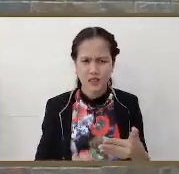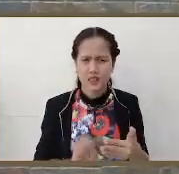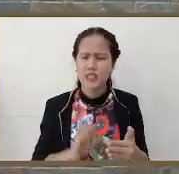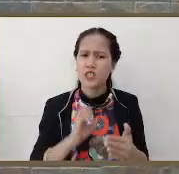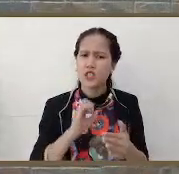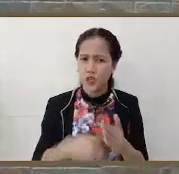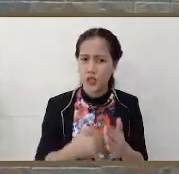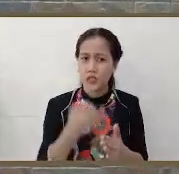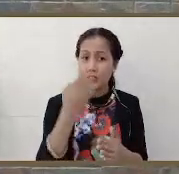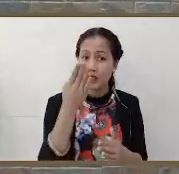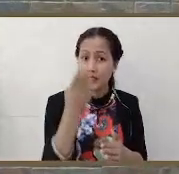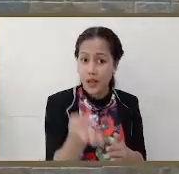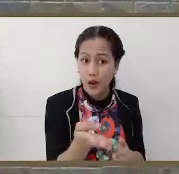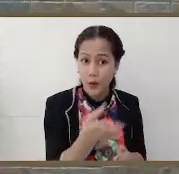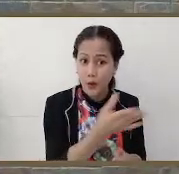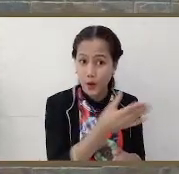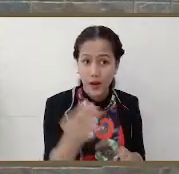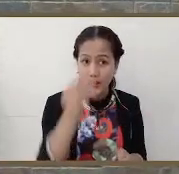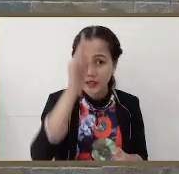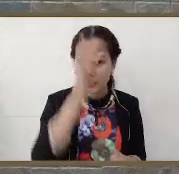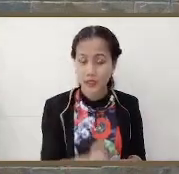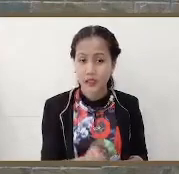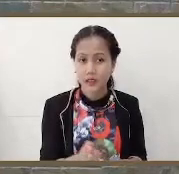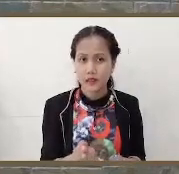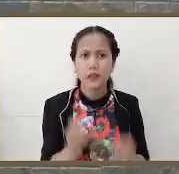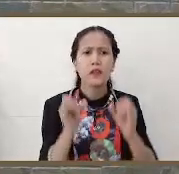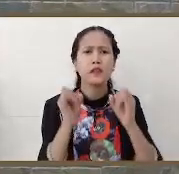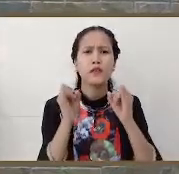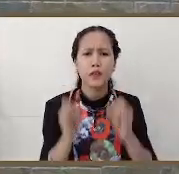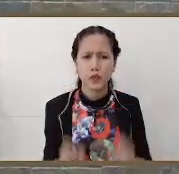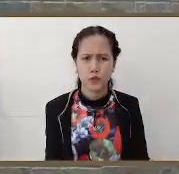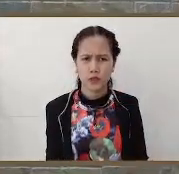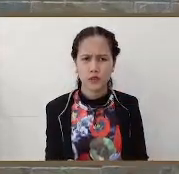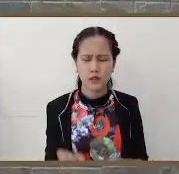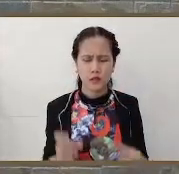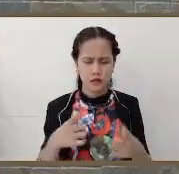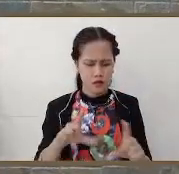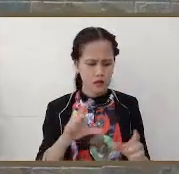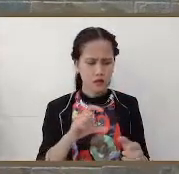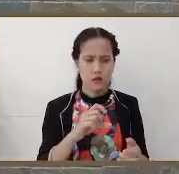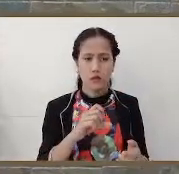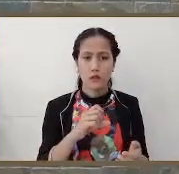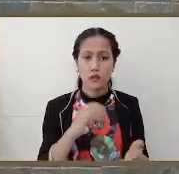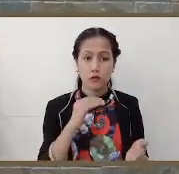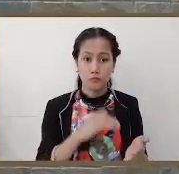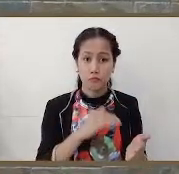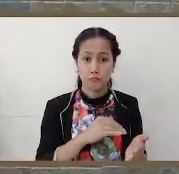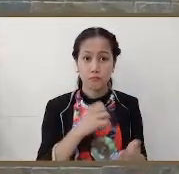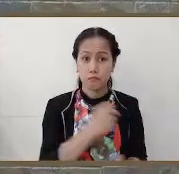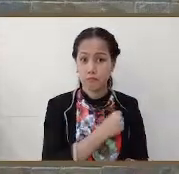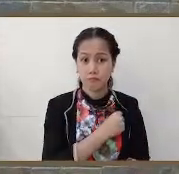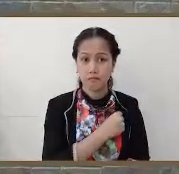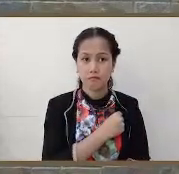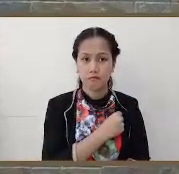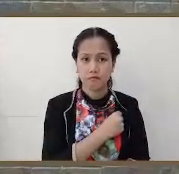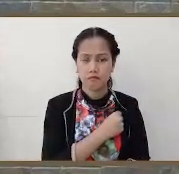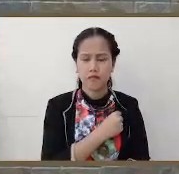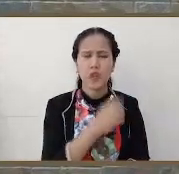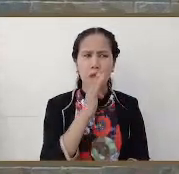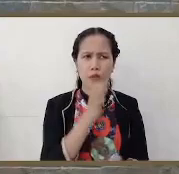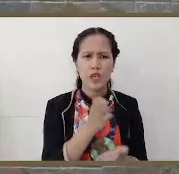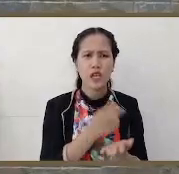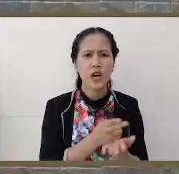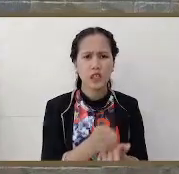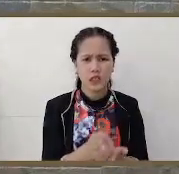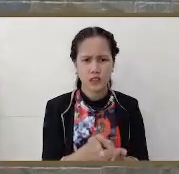God and us individually. Let's check ourselves and let's be honest with God tonight. Kamusta tayo pagdating